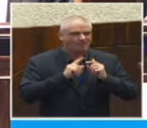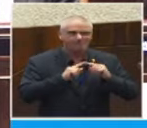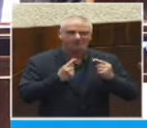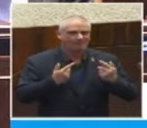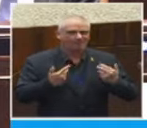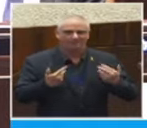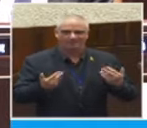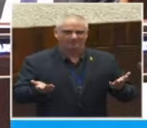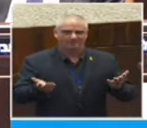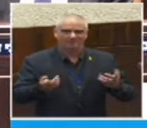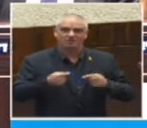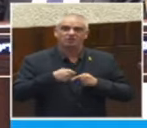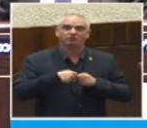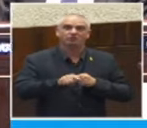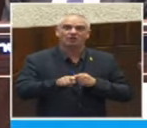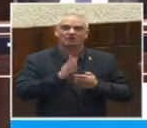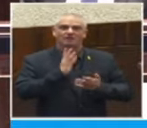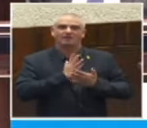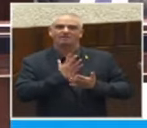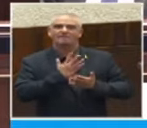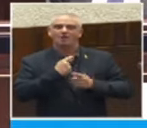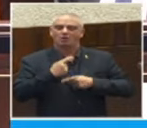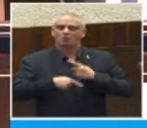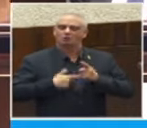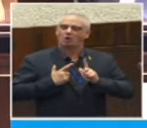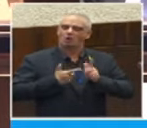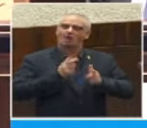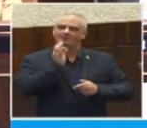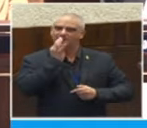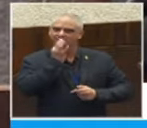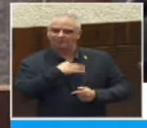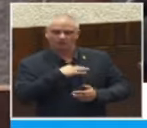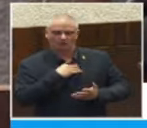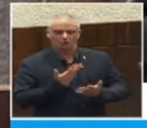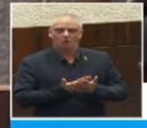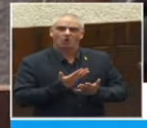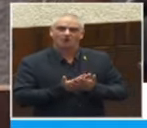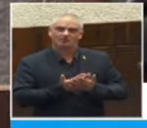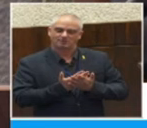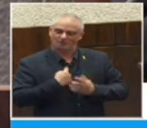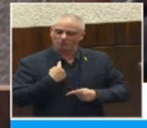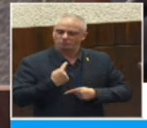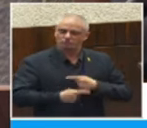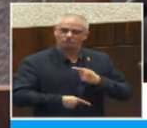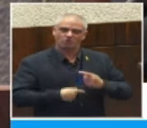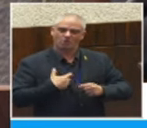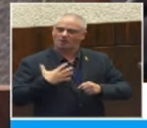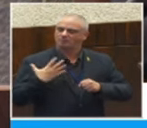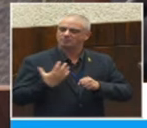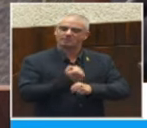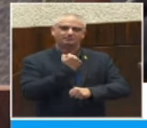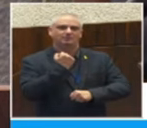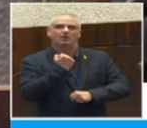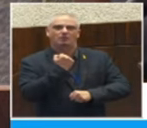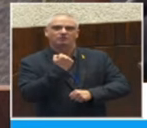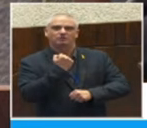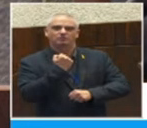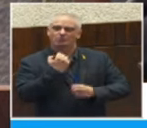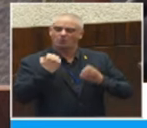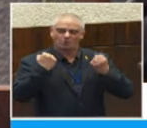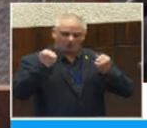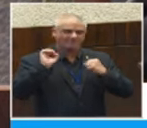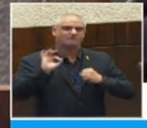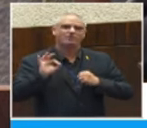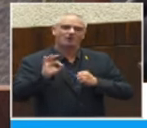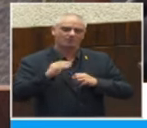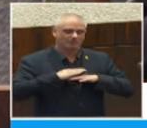השנה הוכיח לנו דור הלוחמים הצעיר שלנו שדור ניצחון הוא. גבורותיו בשדות הקרב